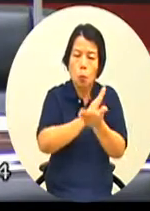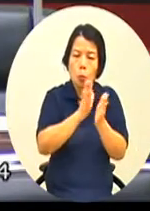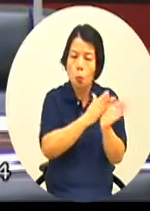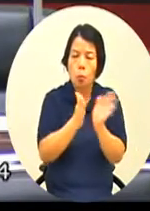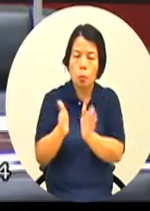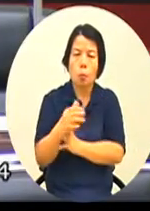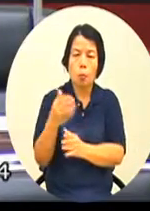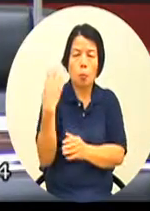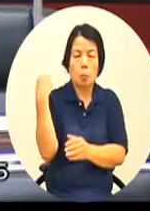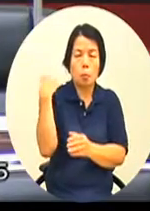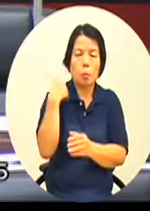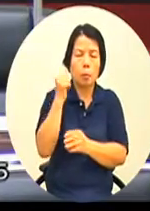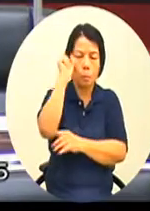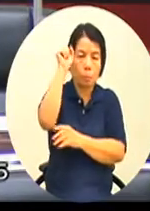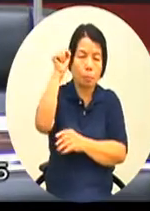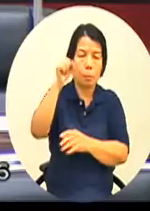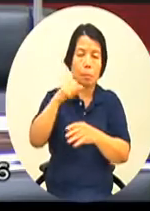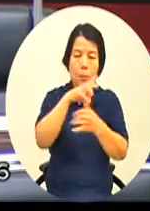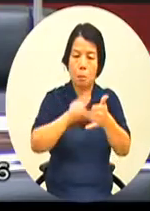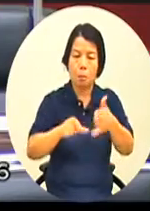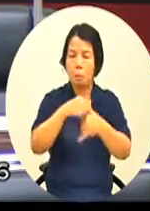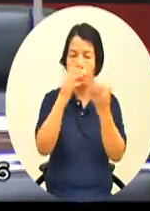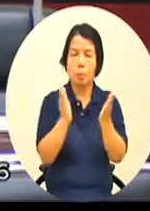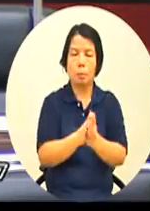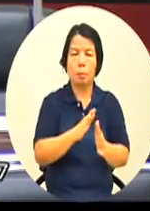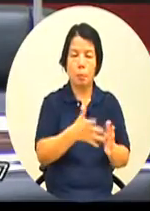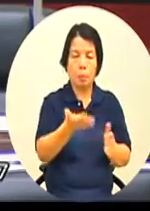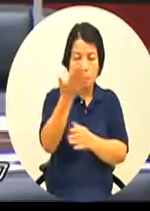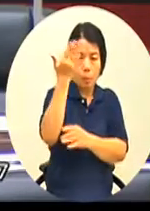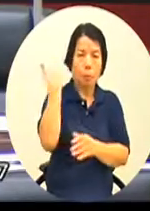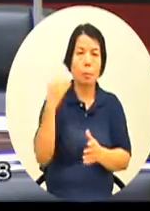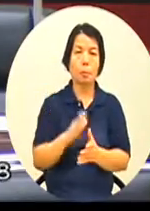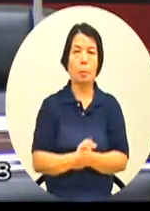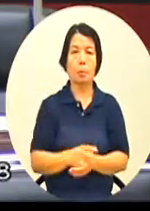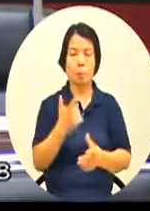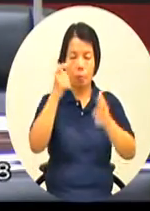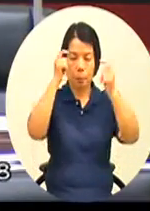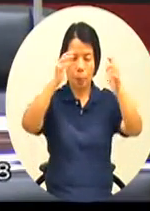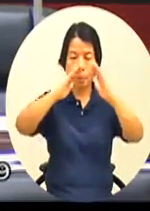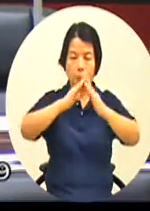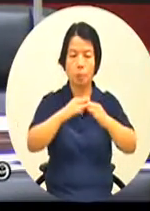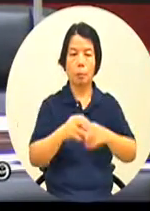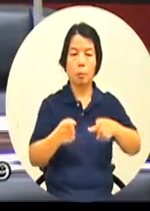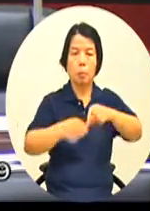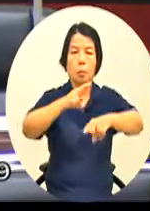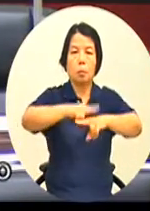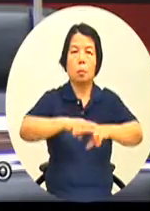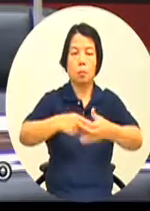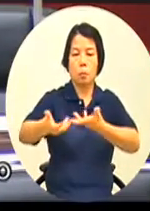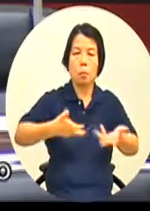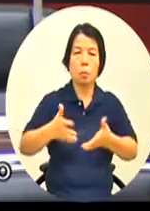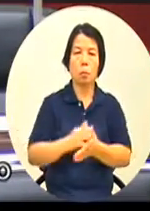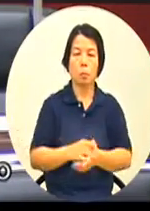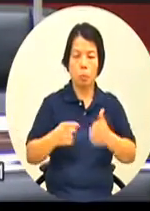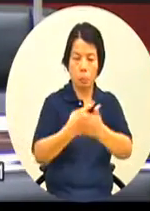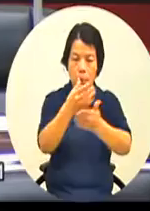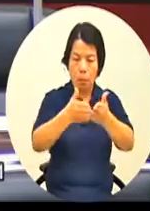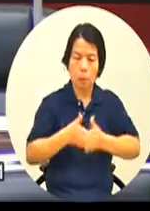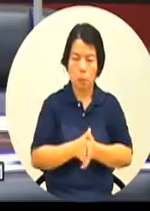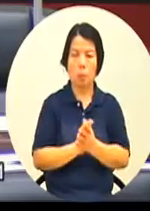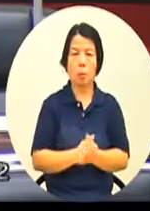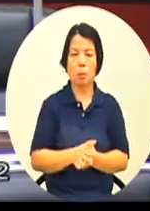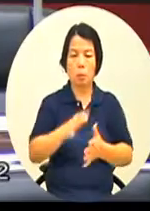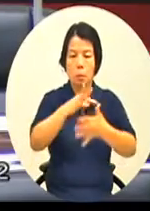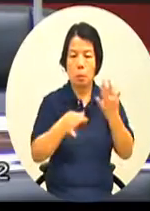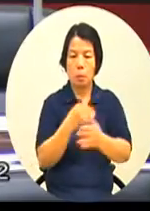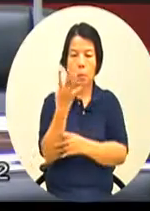应？那我跟各位报告过，过去如果是高雄市的公共事务，你只要符合这四种条件，